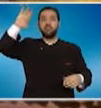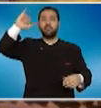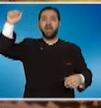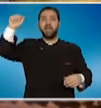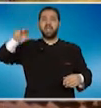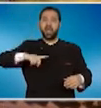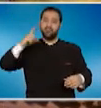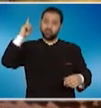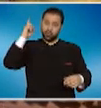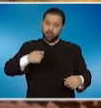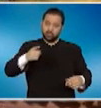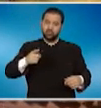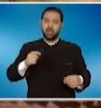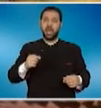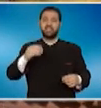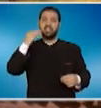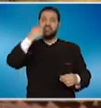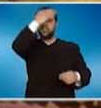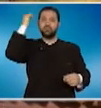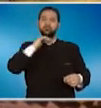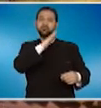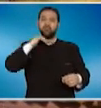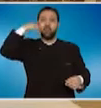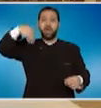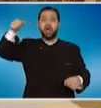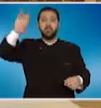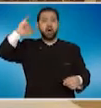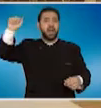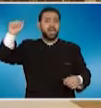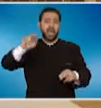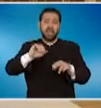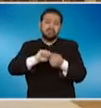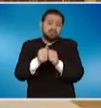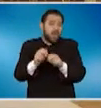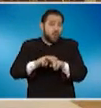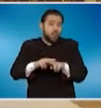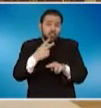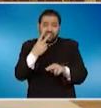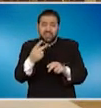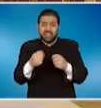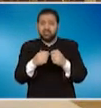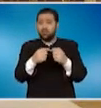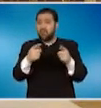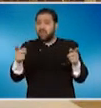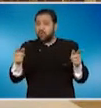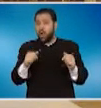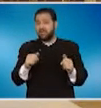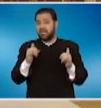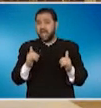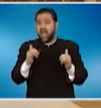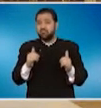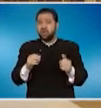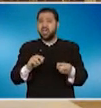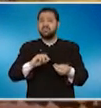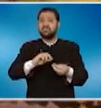voința Sfintei Fecioare, știm noi, dar mai sunt și alte condiționări la mijloc, ca să spunem așa, sau Sfânta Fecioară Maria